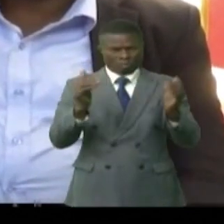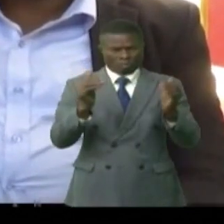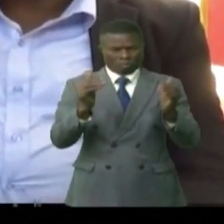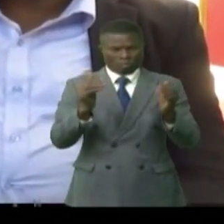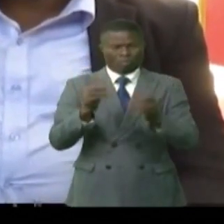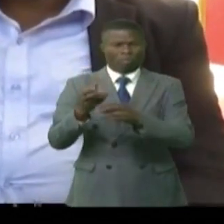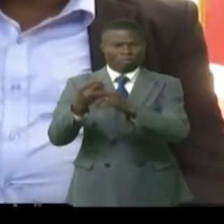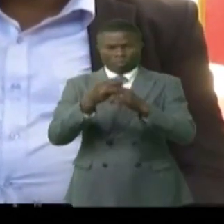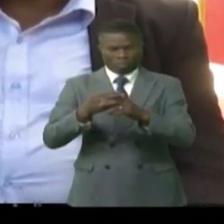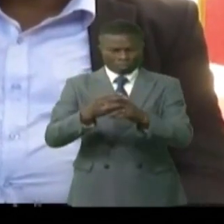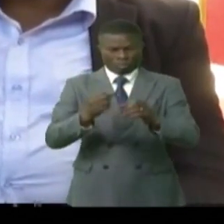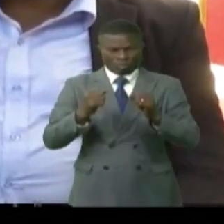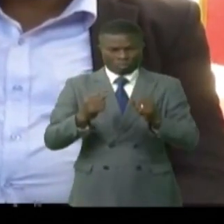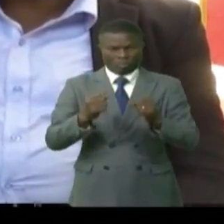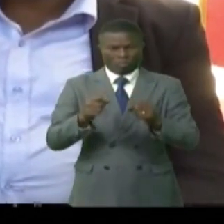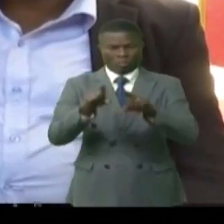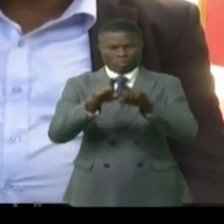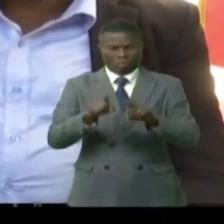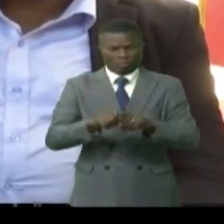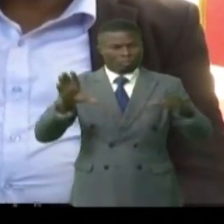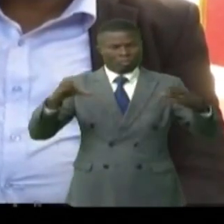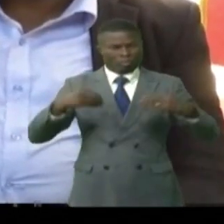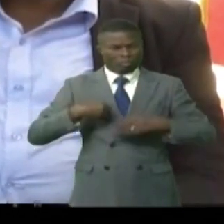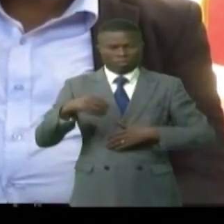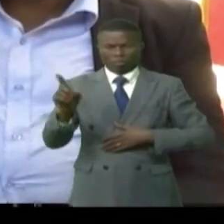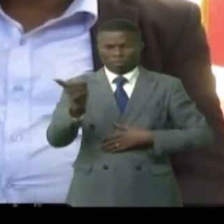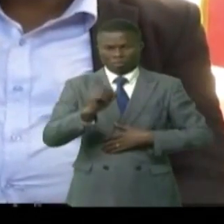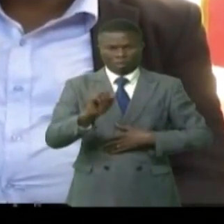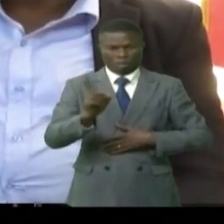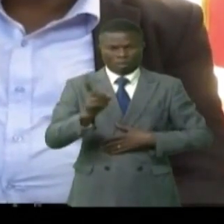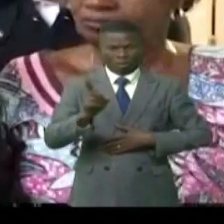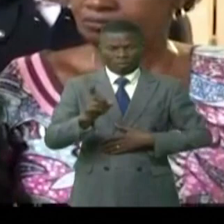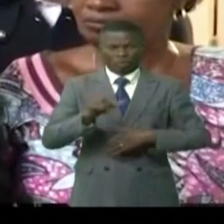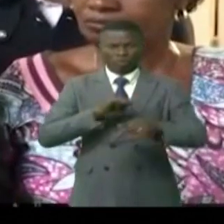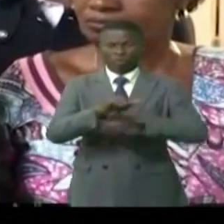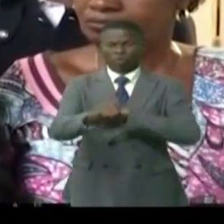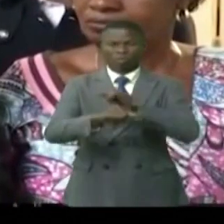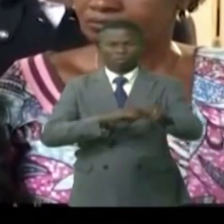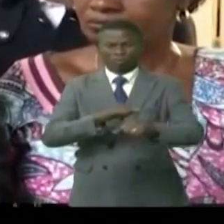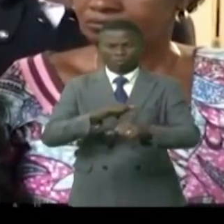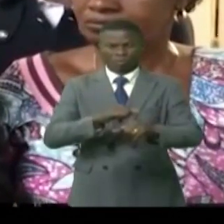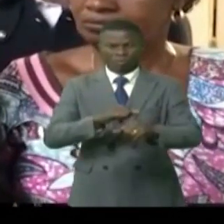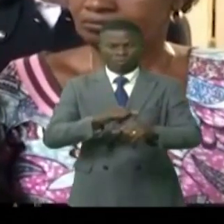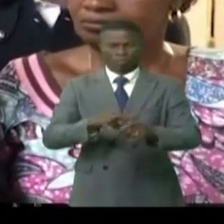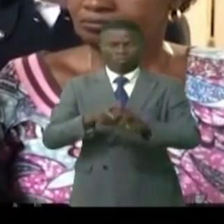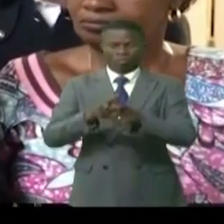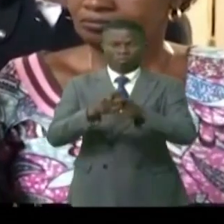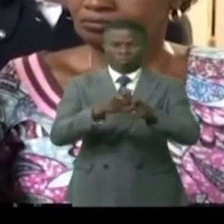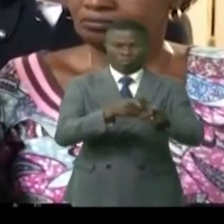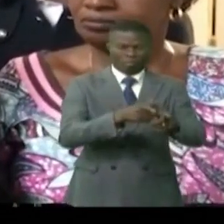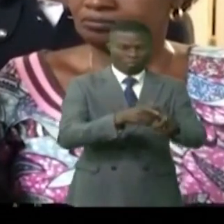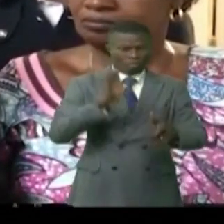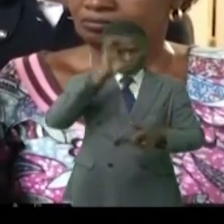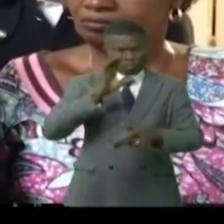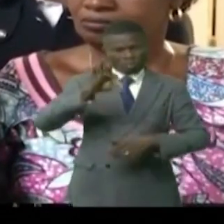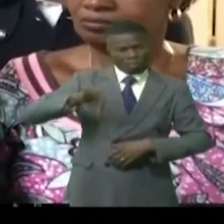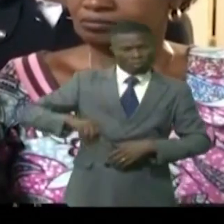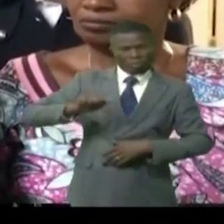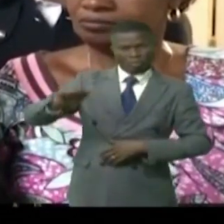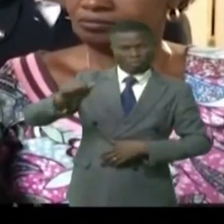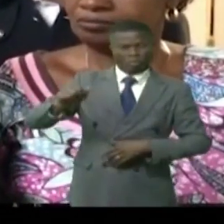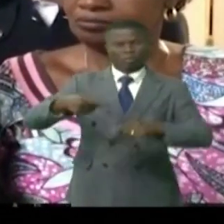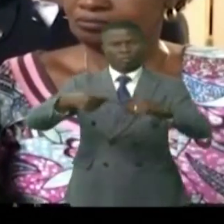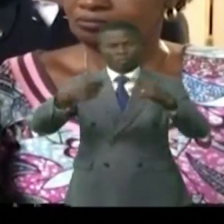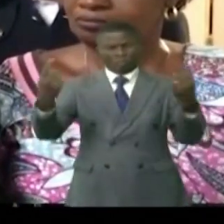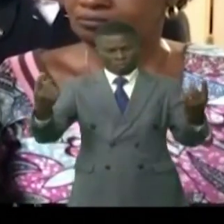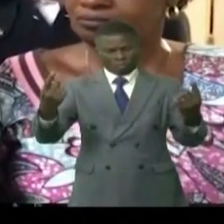la vigilance et à ne pas céder à la manipulation des tireurs de ficelles pour que